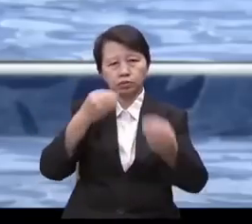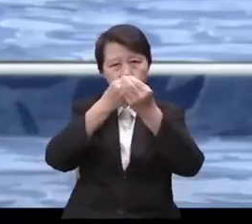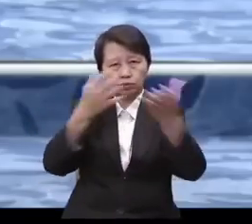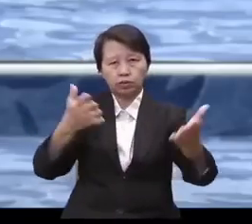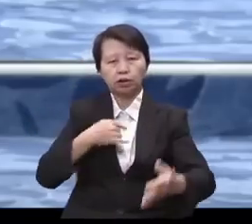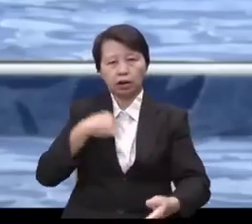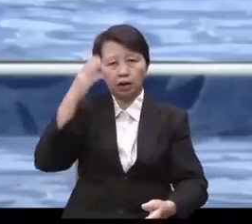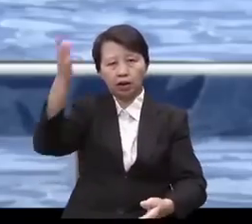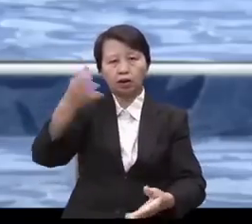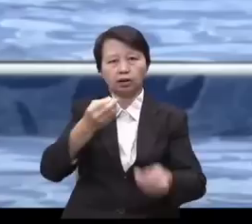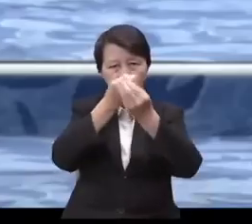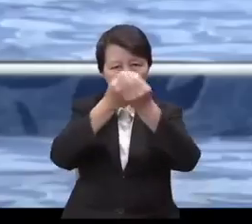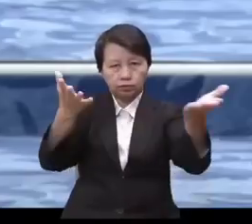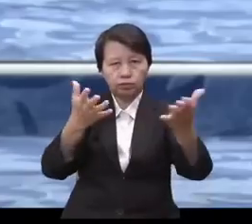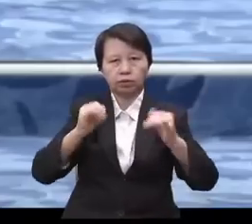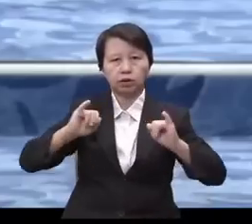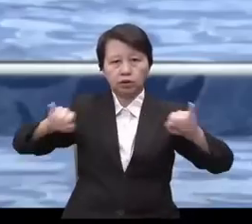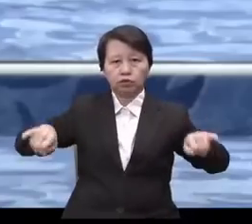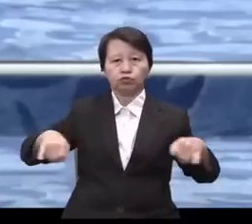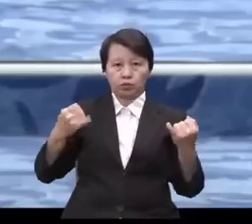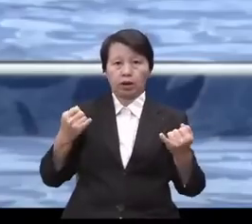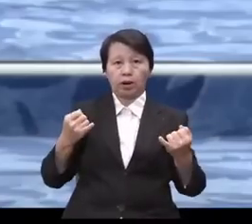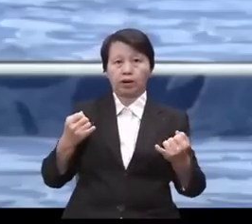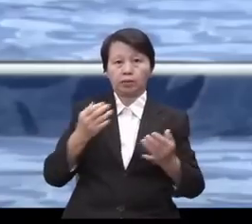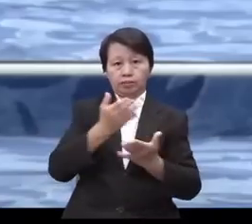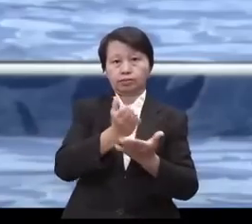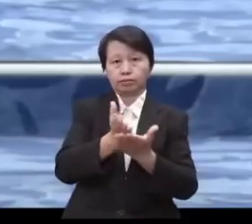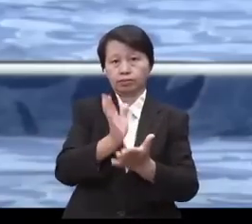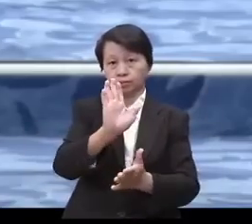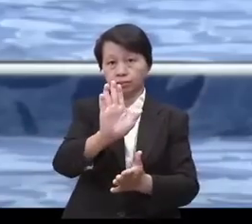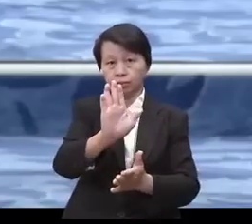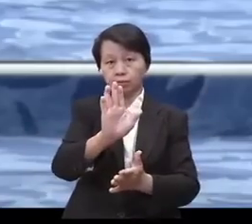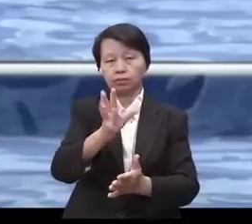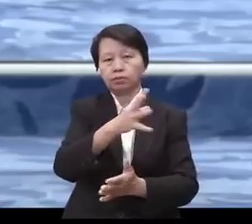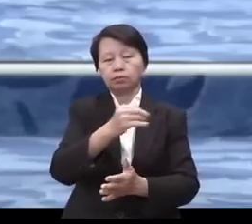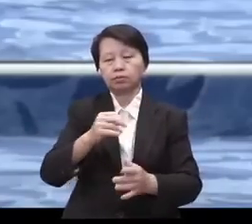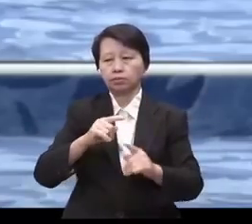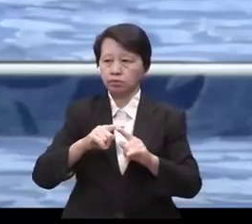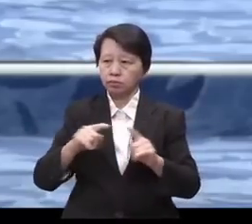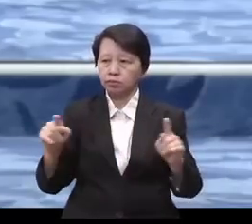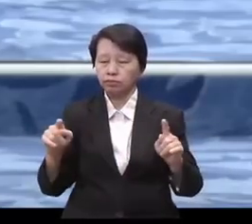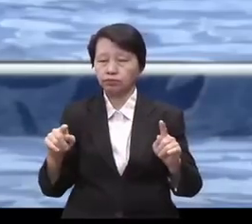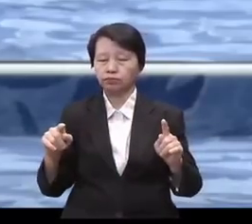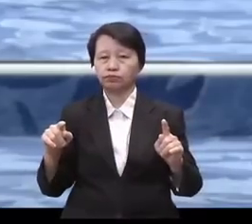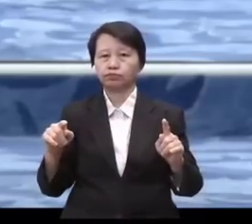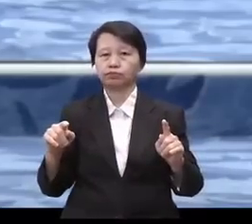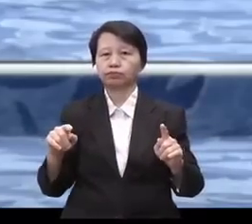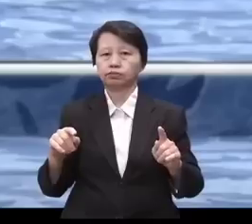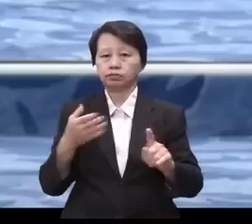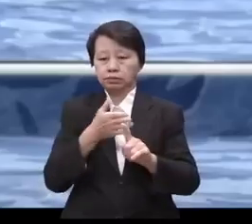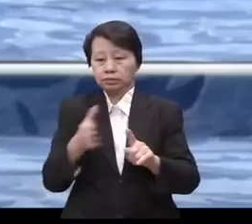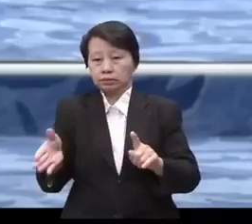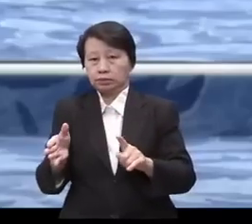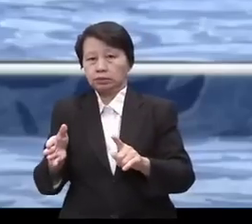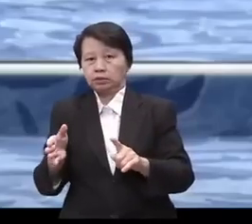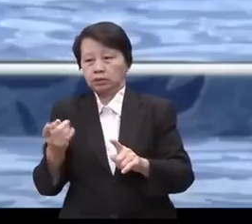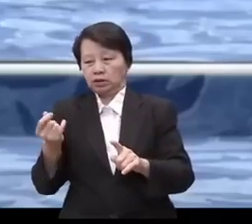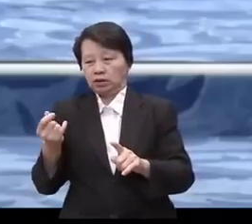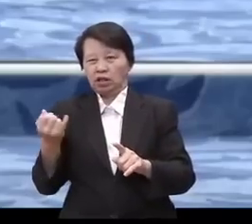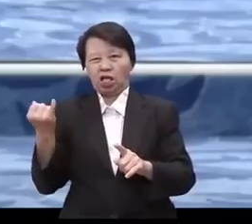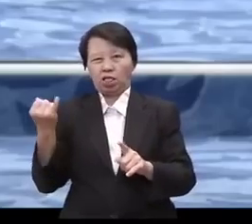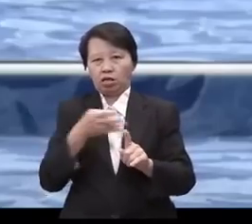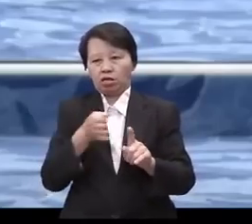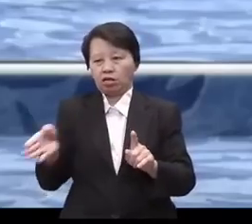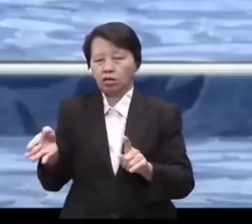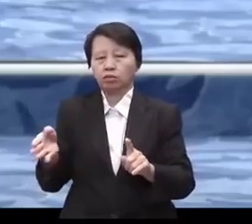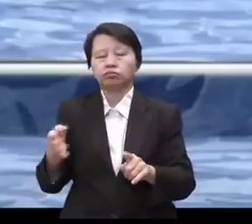saya akan umumkan hari Jumaat insyaAllah. Tetapi dari sudut ketirisan, saya setuju, maknanya